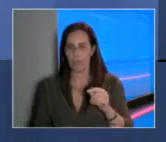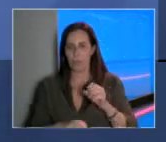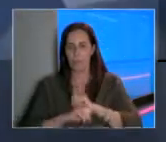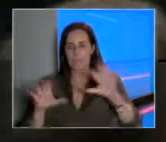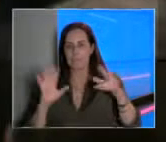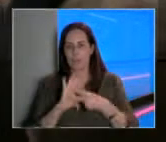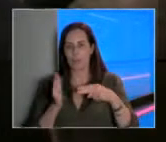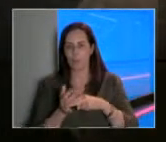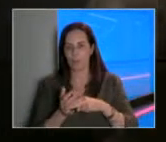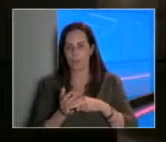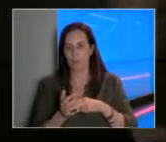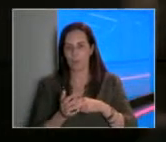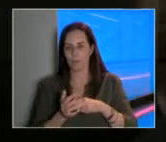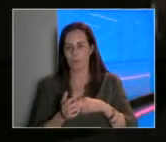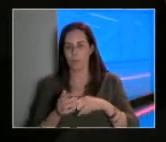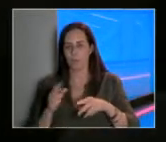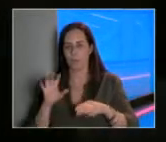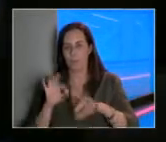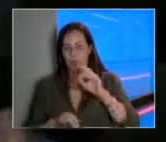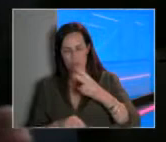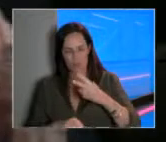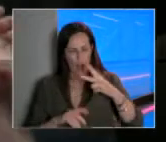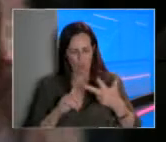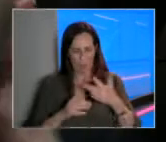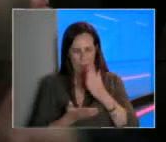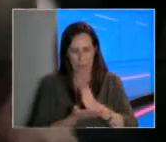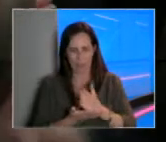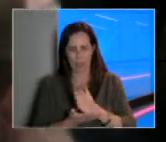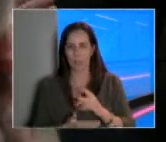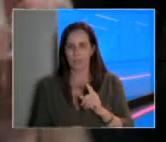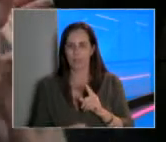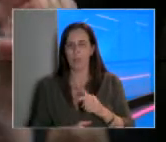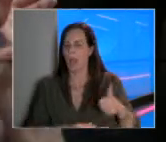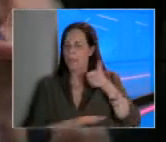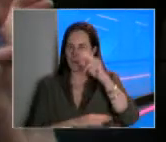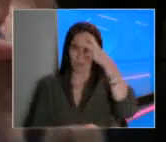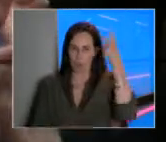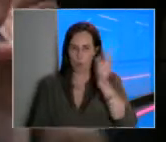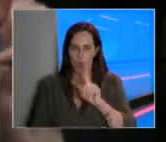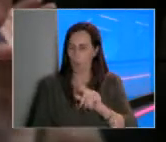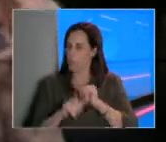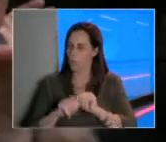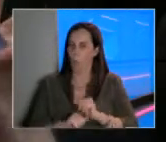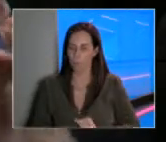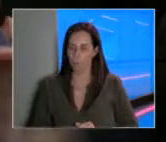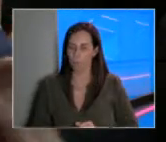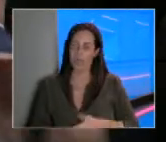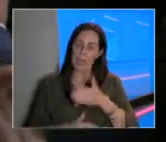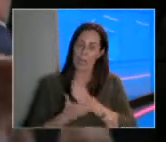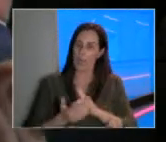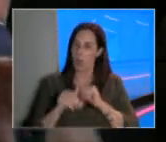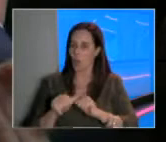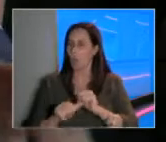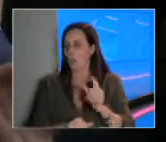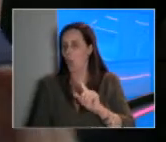פרסם את התוכנית בין הבחירות השניות לשלישיות, המנהיגים הערבים לא הביאו תמיכה. חלקם לא